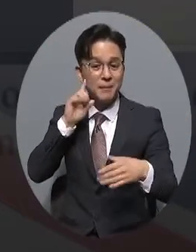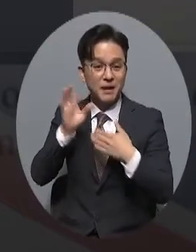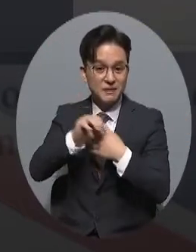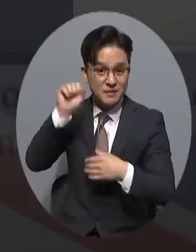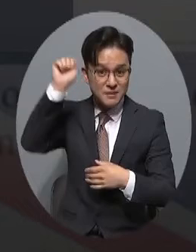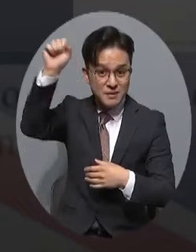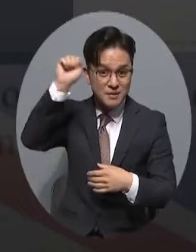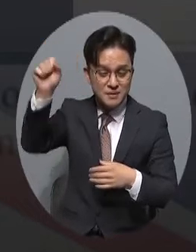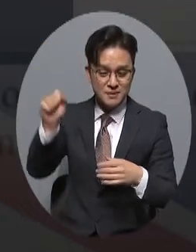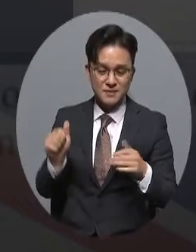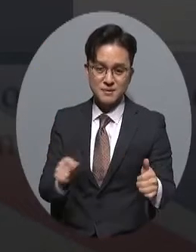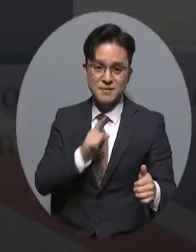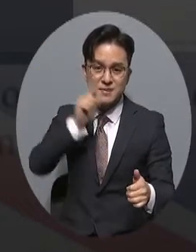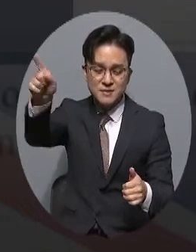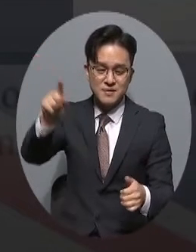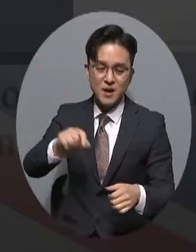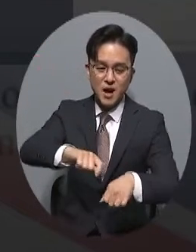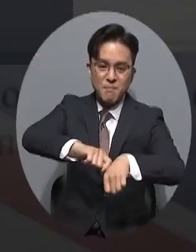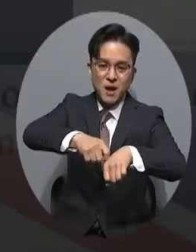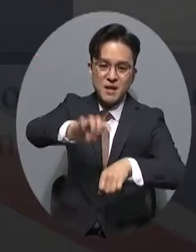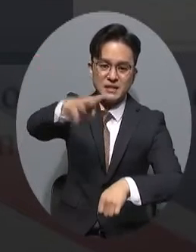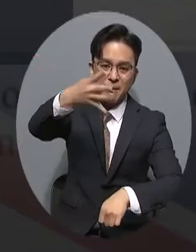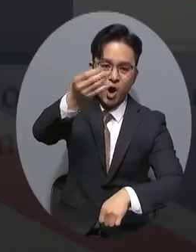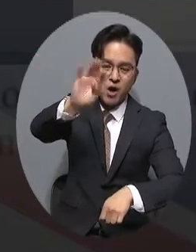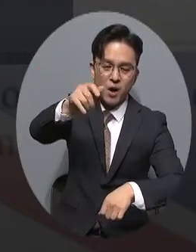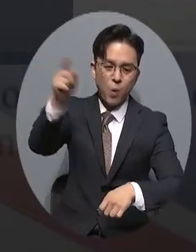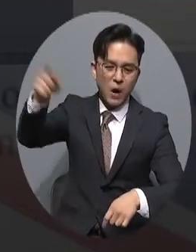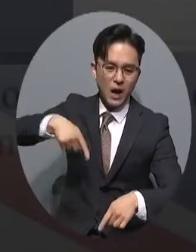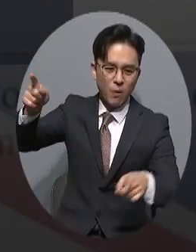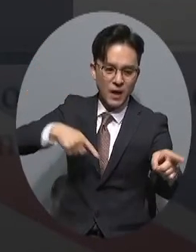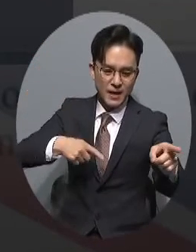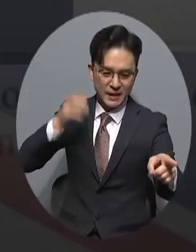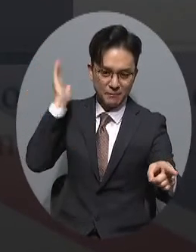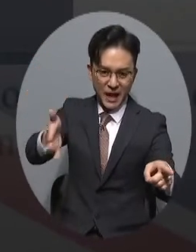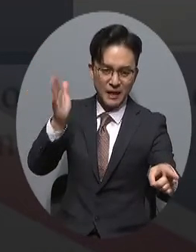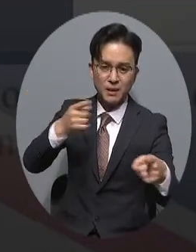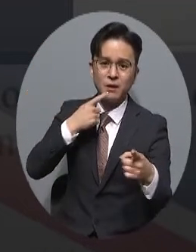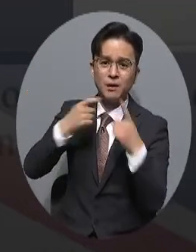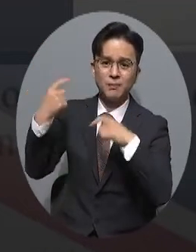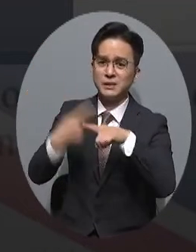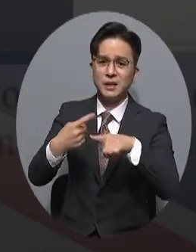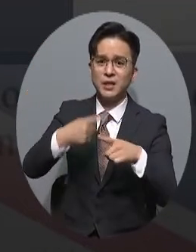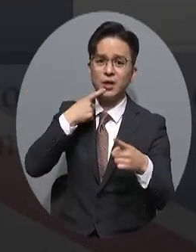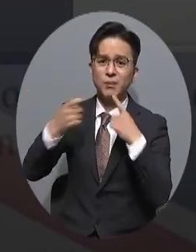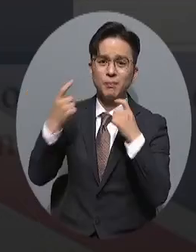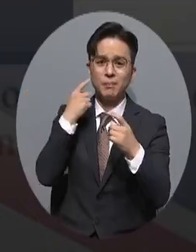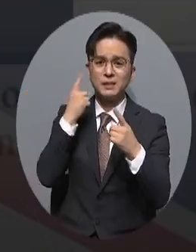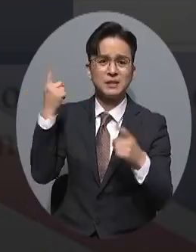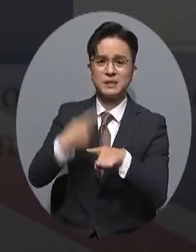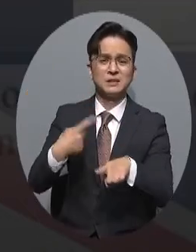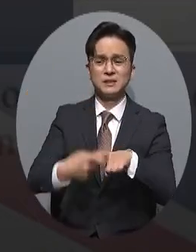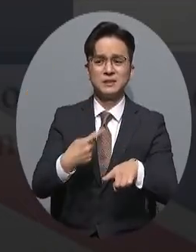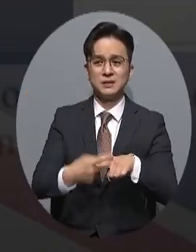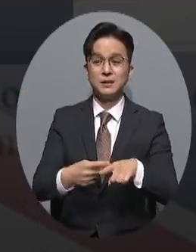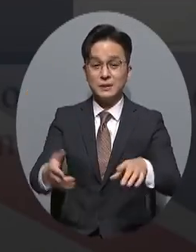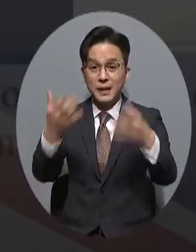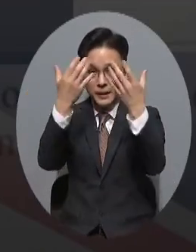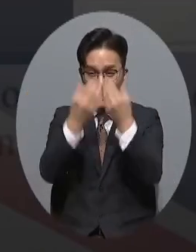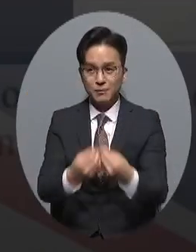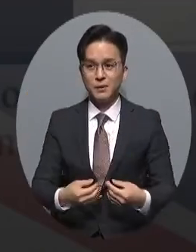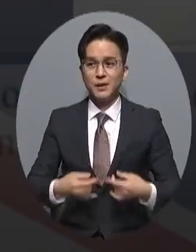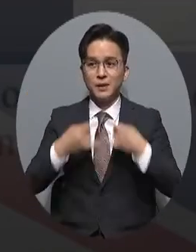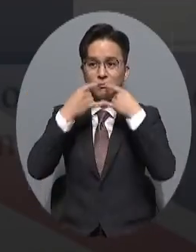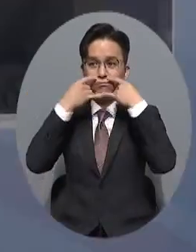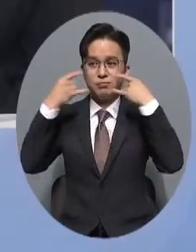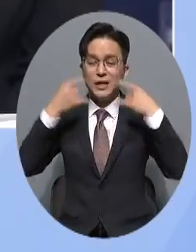아무리 큰 규모의 대규모 노조원을 확보하고 있어도 16억 원을 넘지 않습니다 이런 것은 이게 위헌이라서 그런